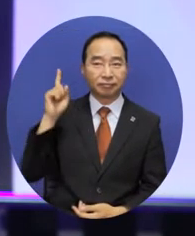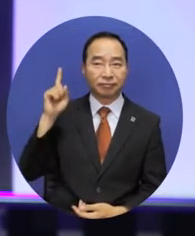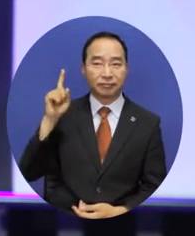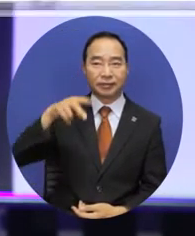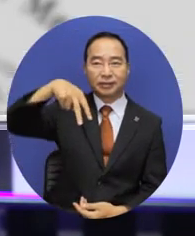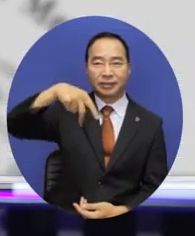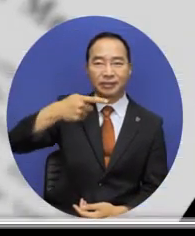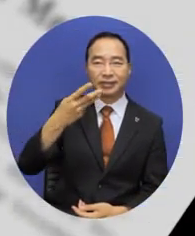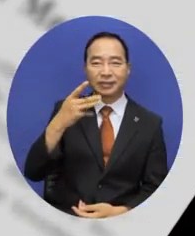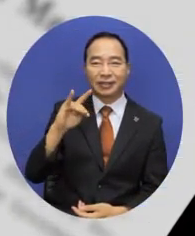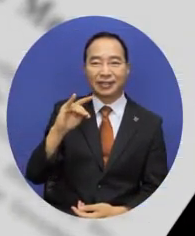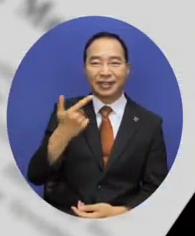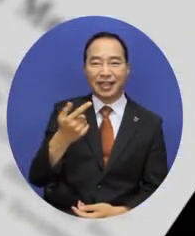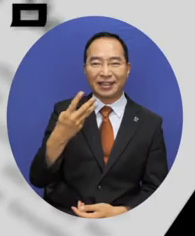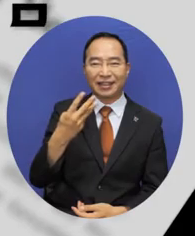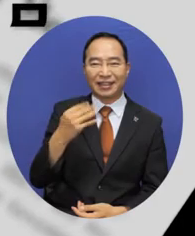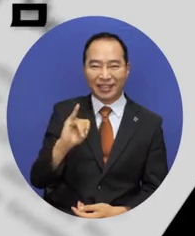밀그램이었습니다.